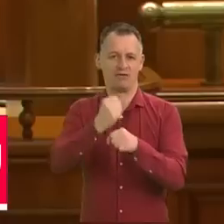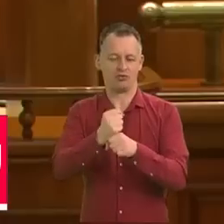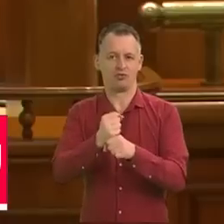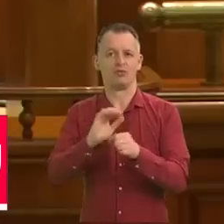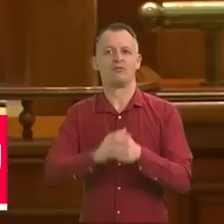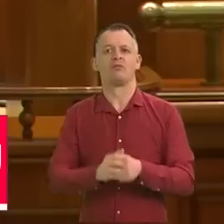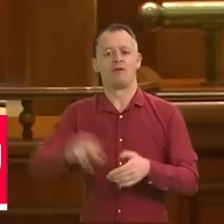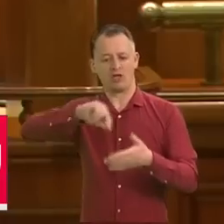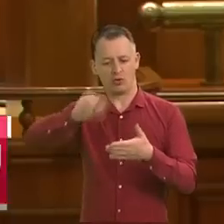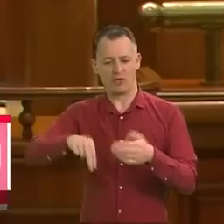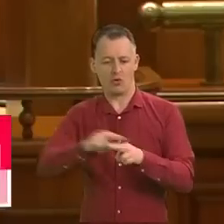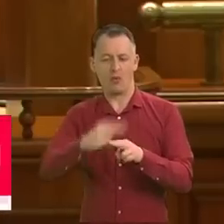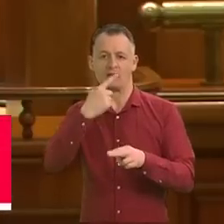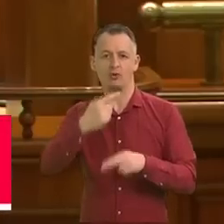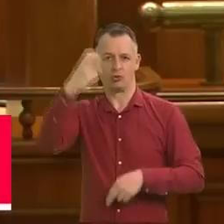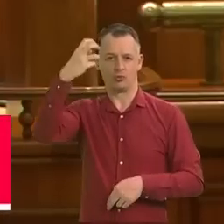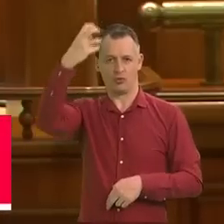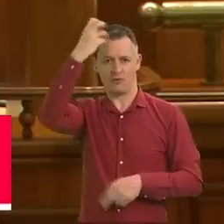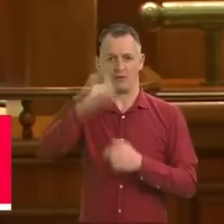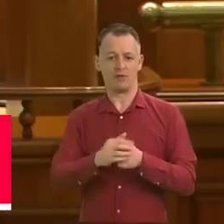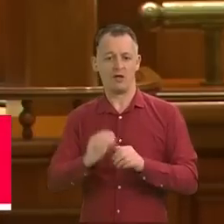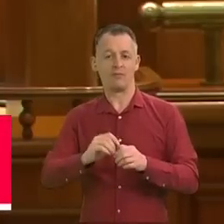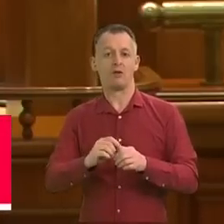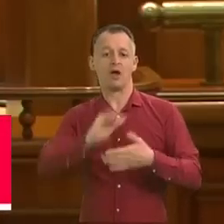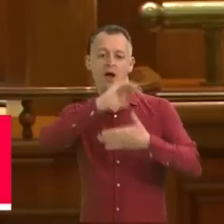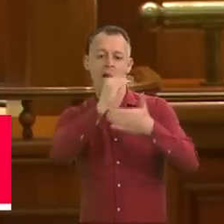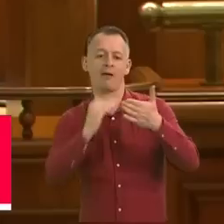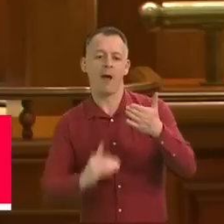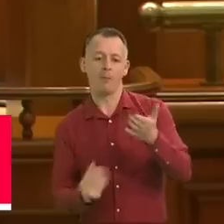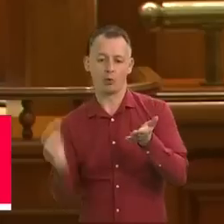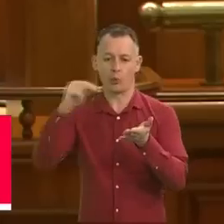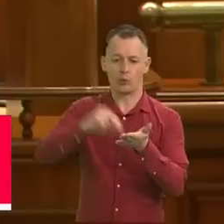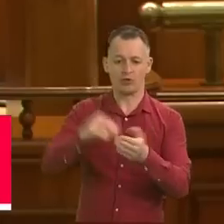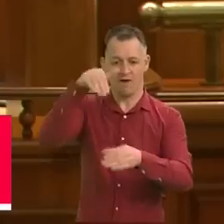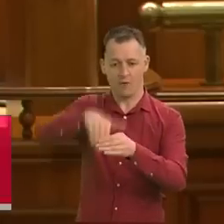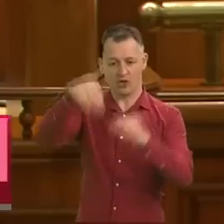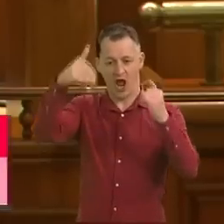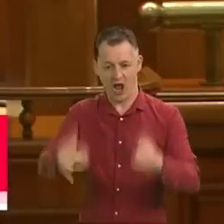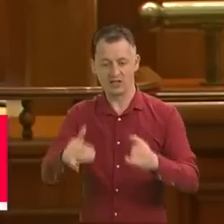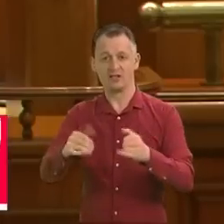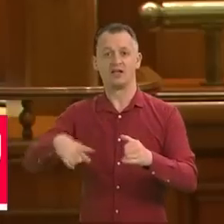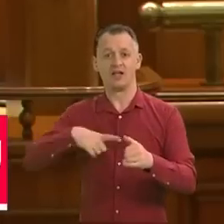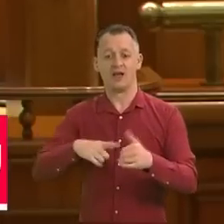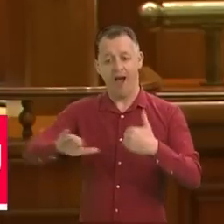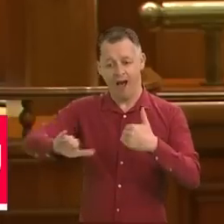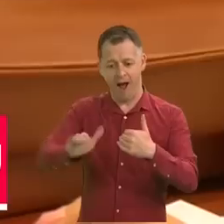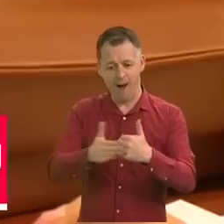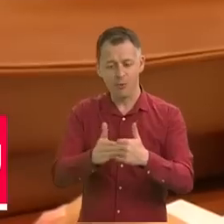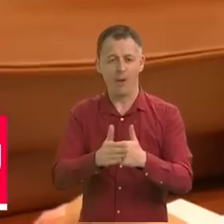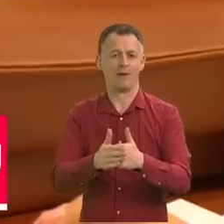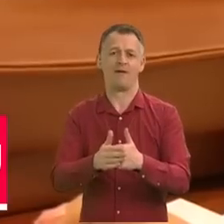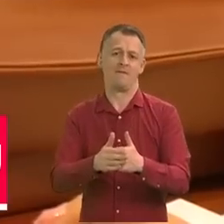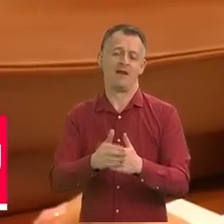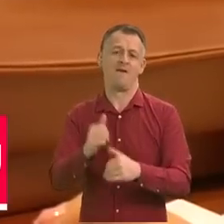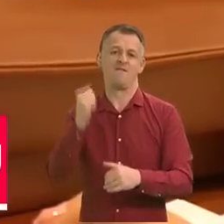Din punctul meu de vedere, raportul depus astăzi este la limita săvârșirii infracțiunii de fals